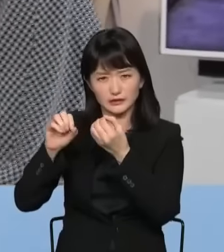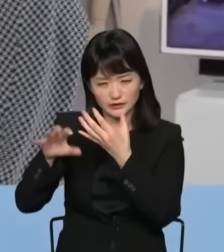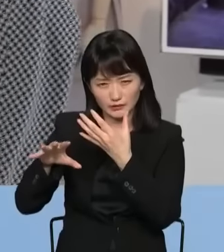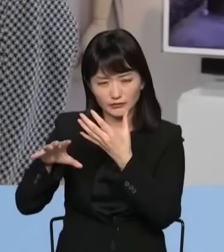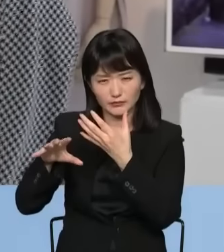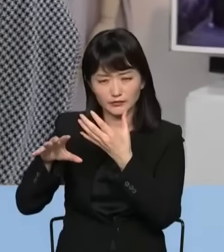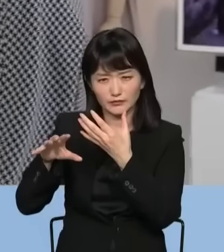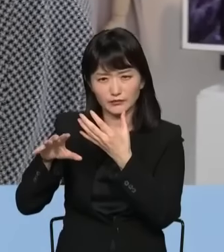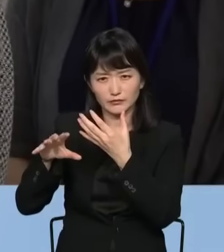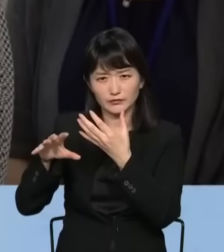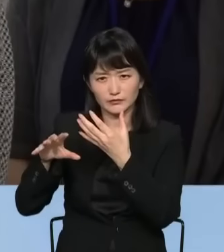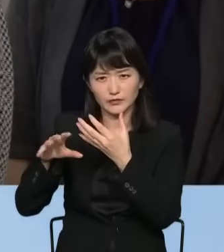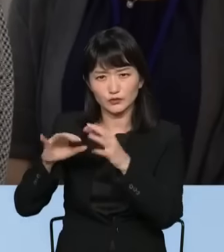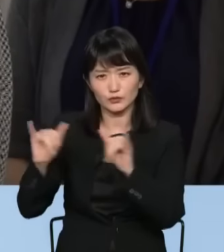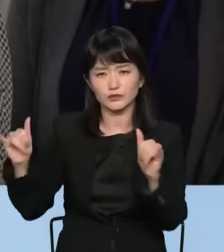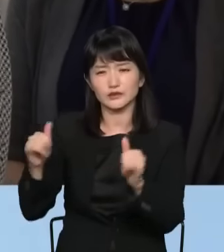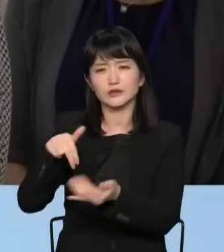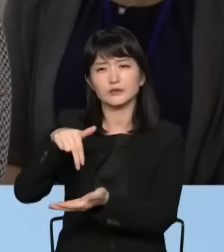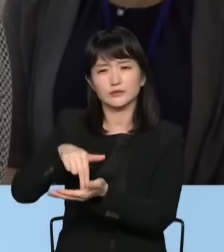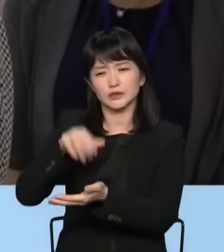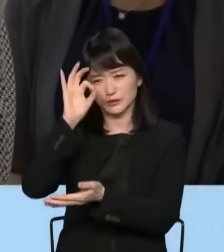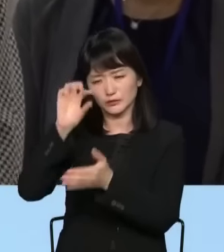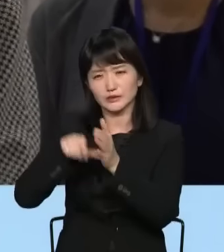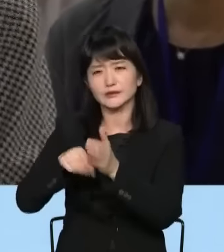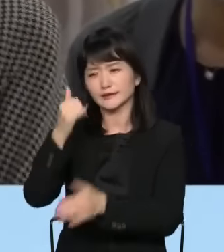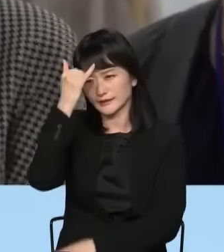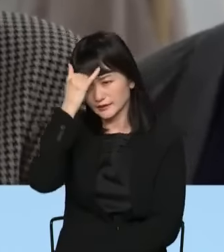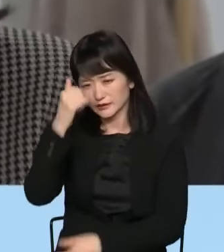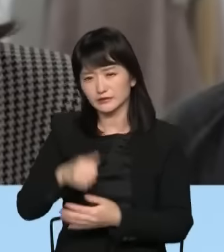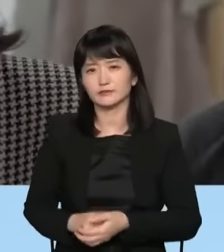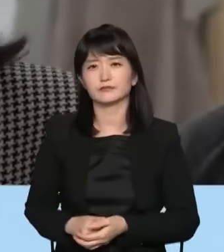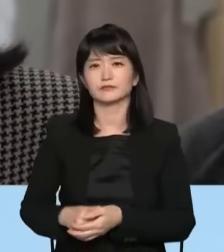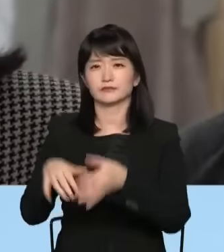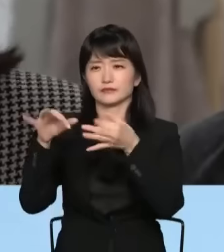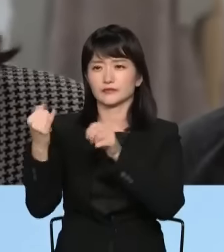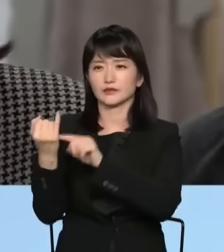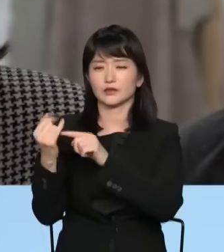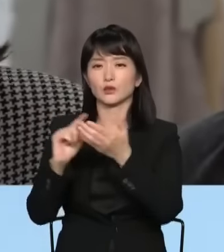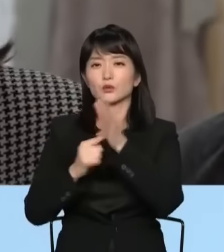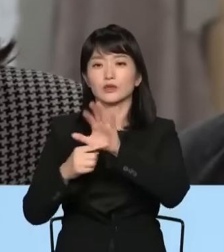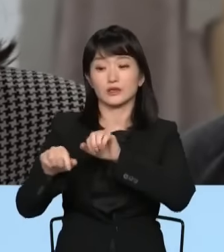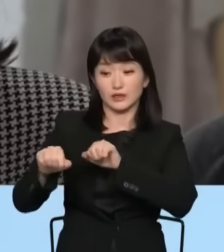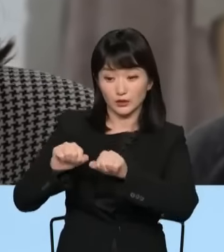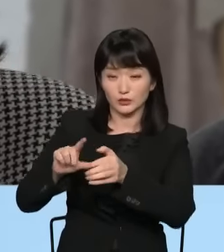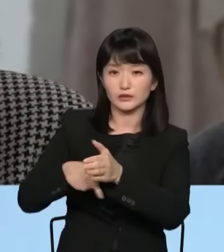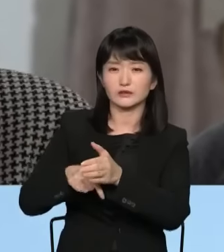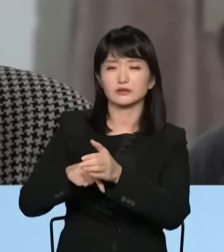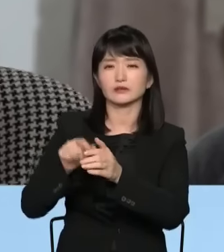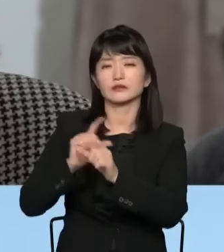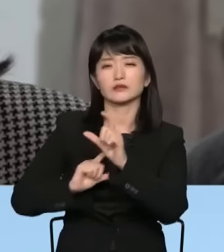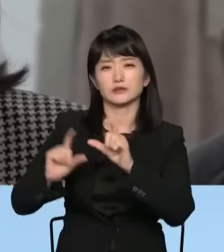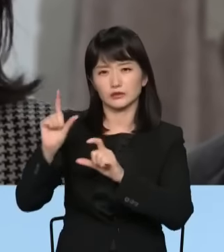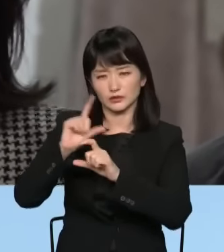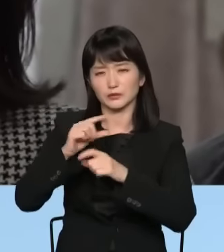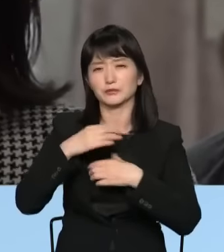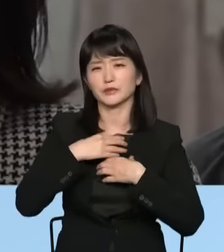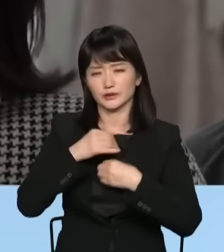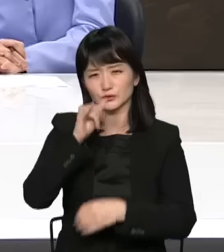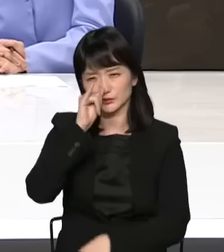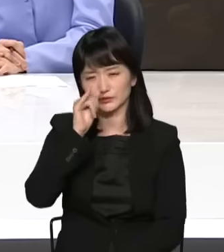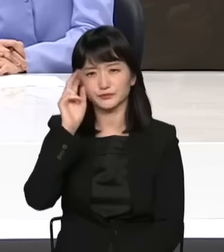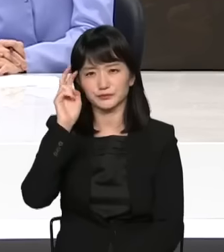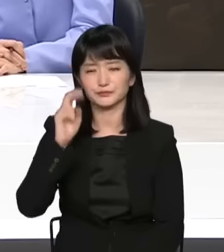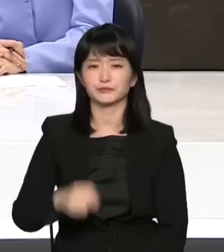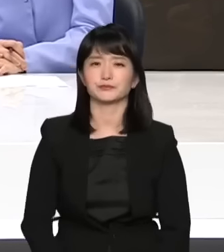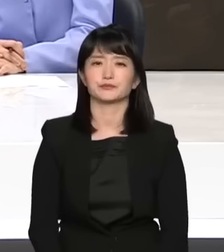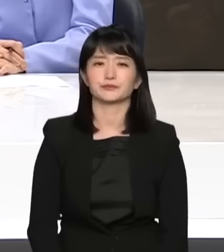것이 국민적 돌이라고 생각하고요 또 여사가 앞으로 공개 행보를 하는데 있어서도 더 수월해질 수 있다라고 생각합니다